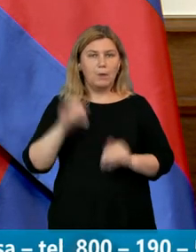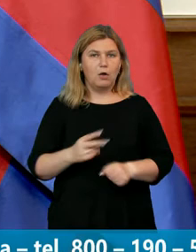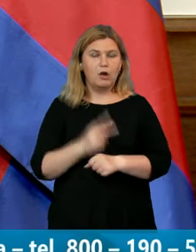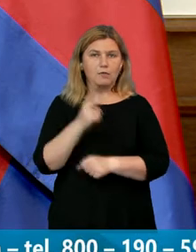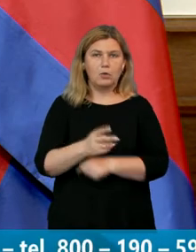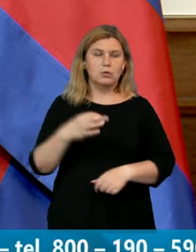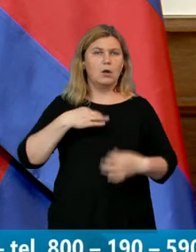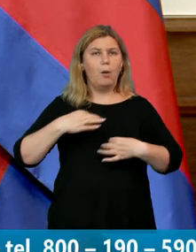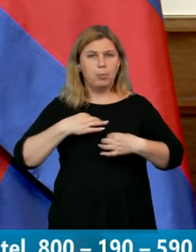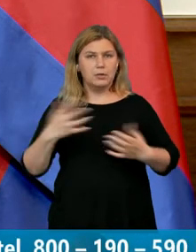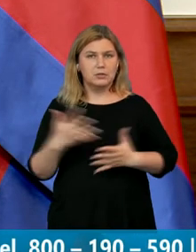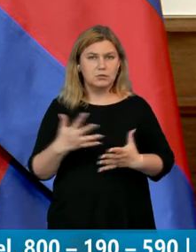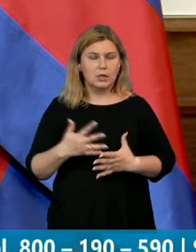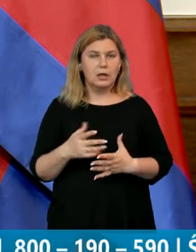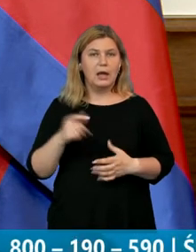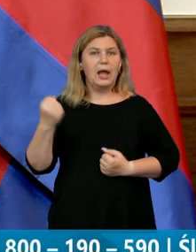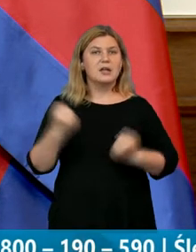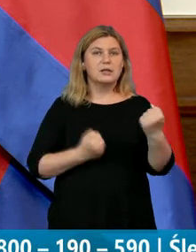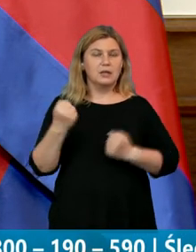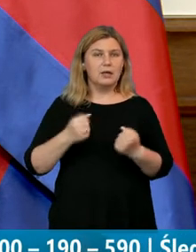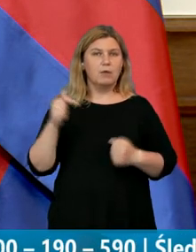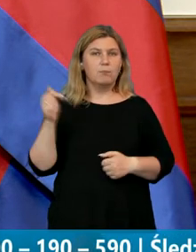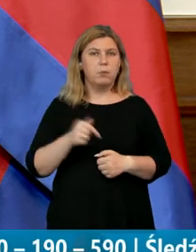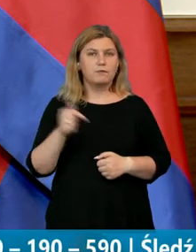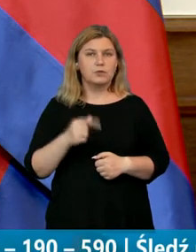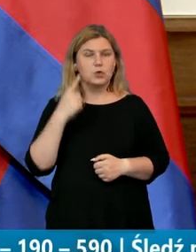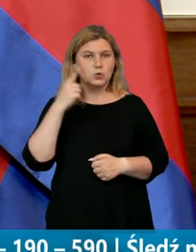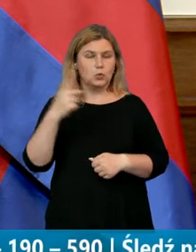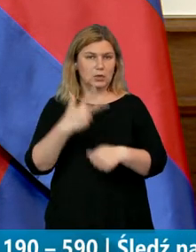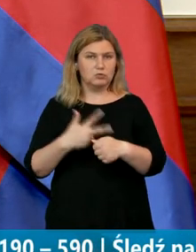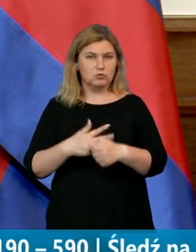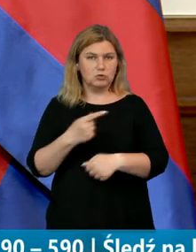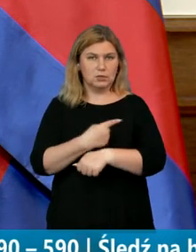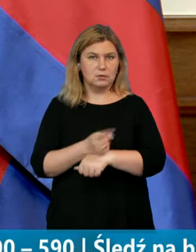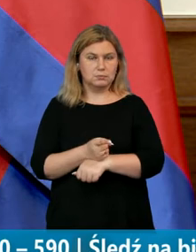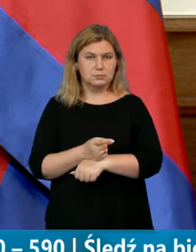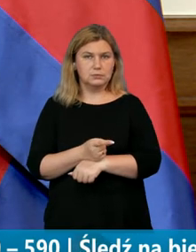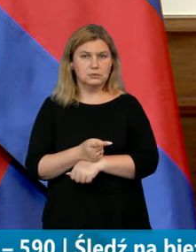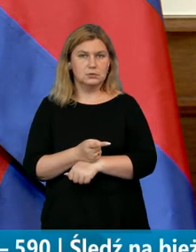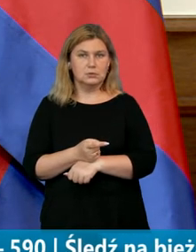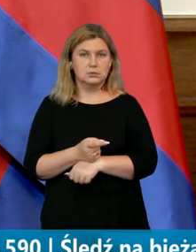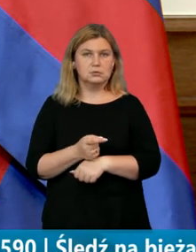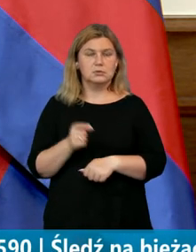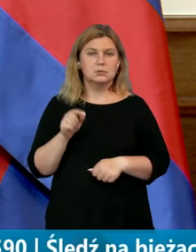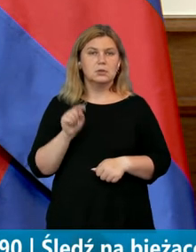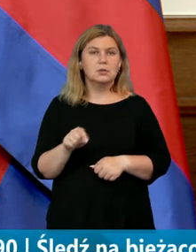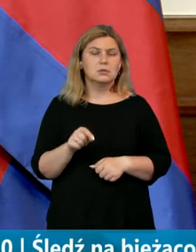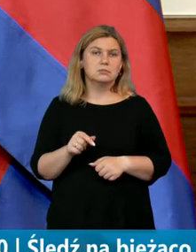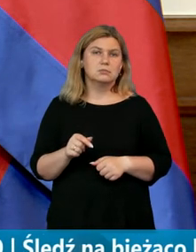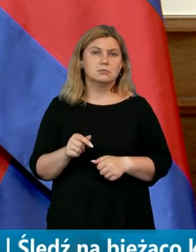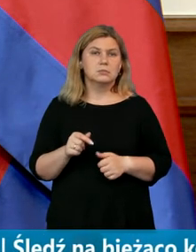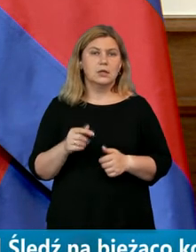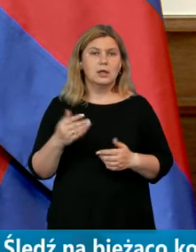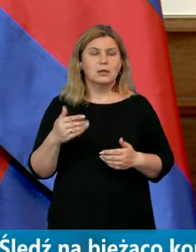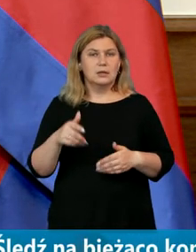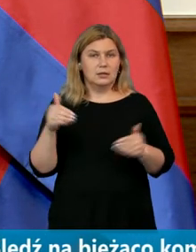miejscu, a kierowcy powinni dostosować się do prędkości 30 na godzinę, więc chyba